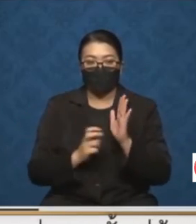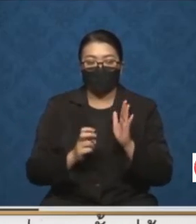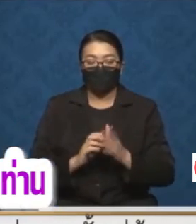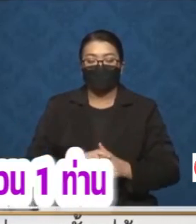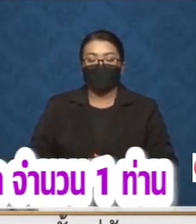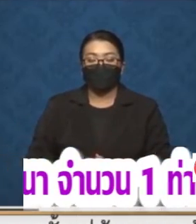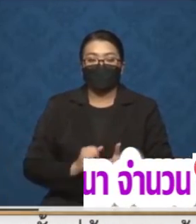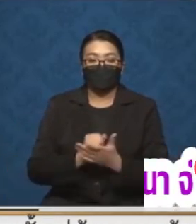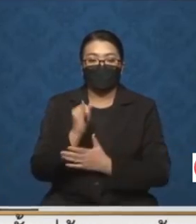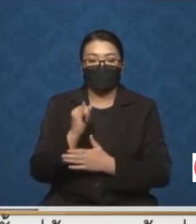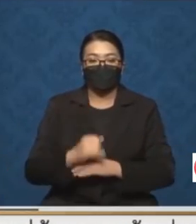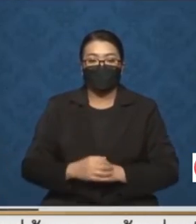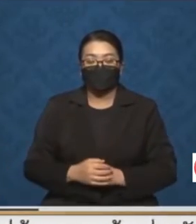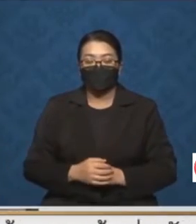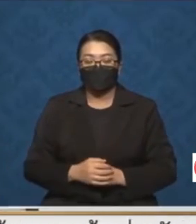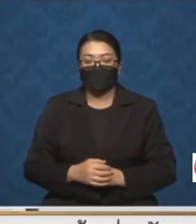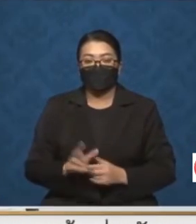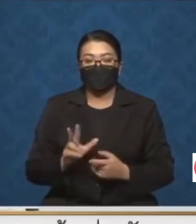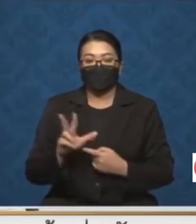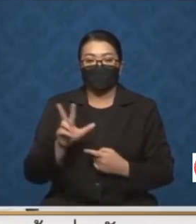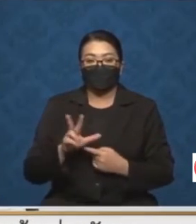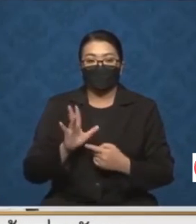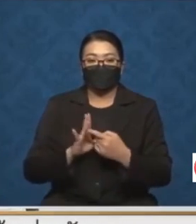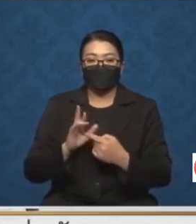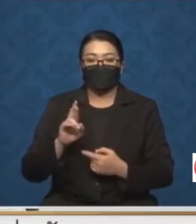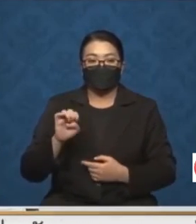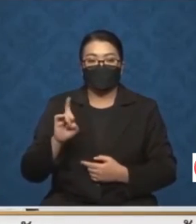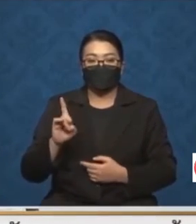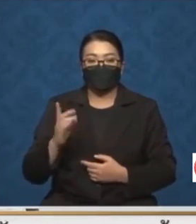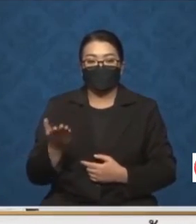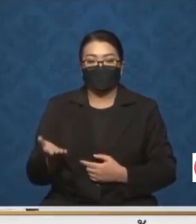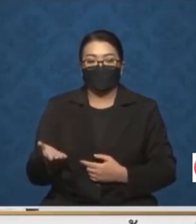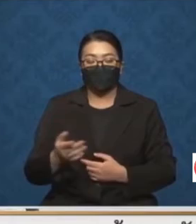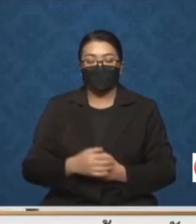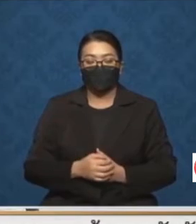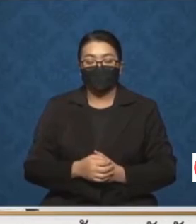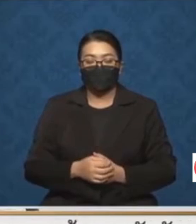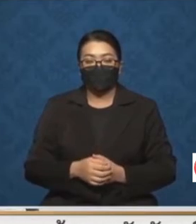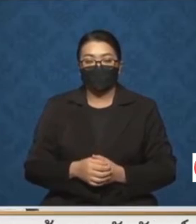ถูกต้องครับต่อไปเสรีรวมไทย1ท่านครับ